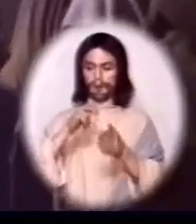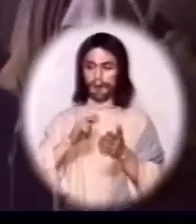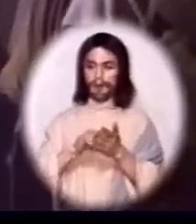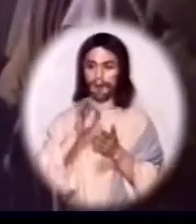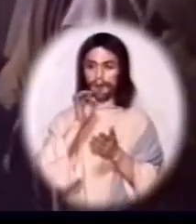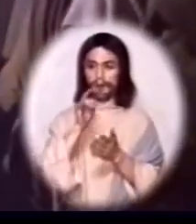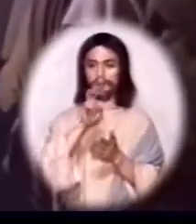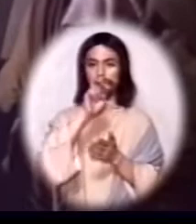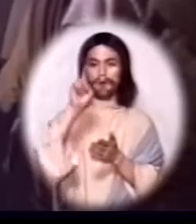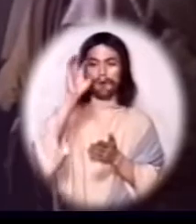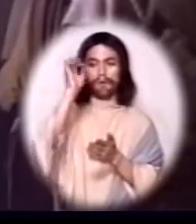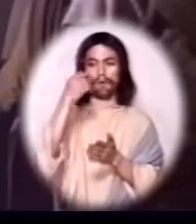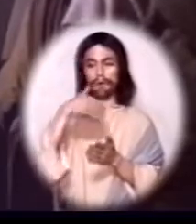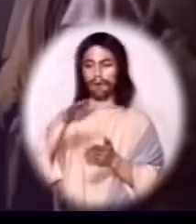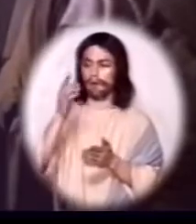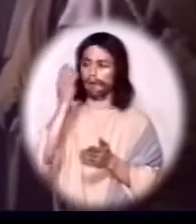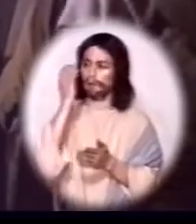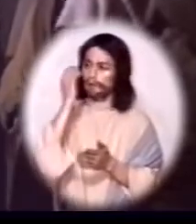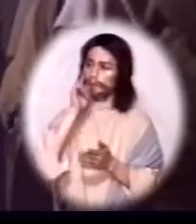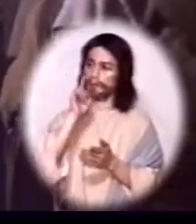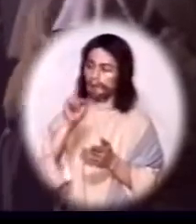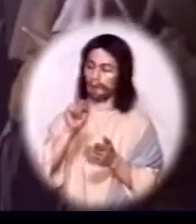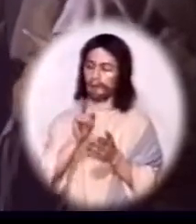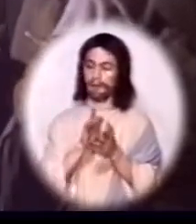엠마오에서 말이야 그곳에 가시다니 이상하지?